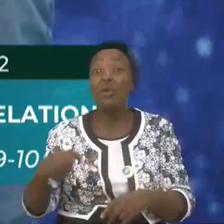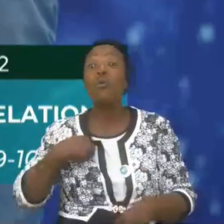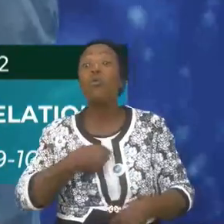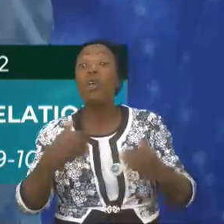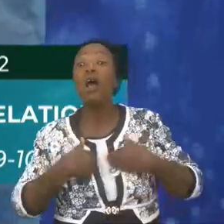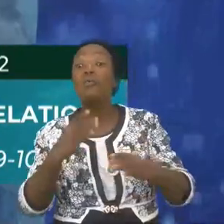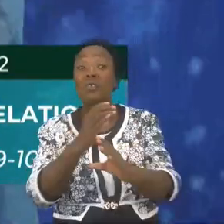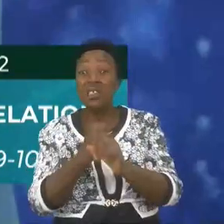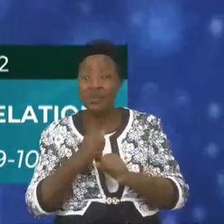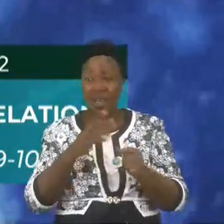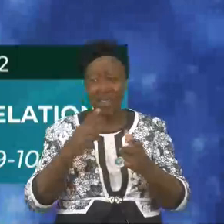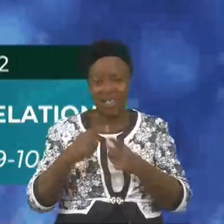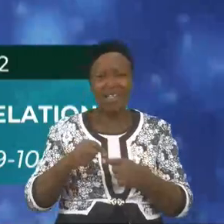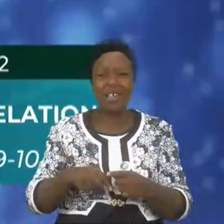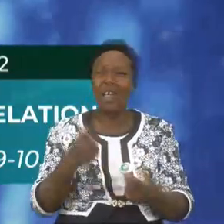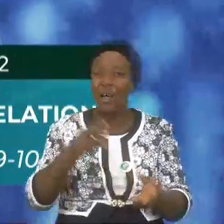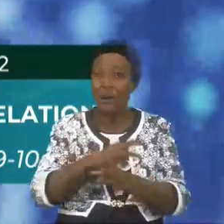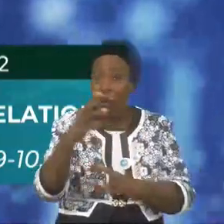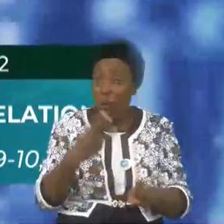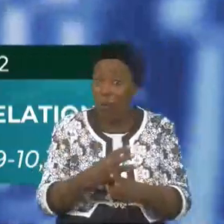avons reçu.